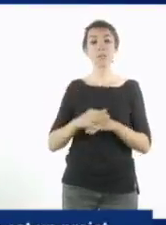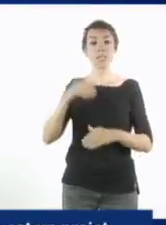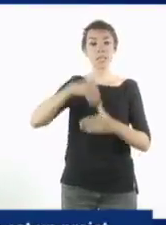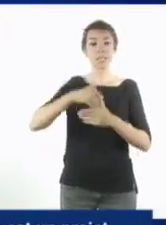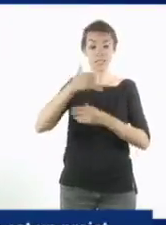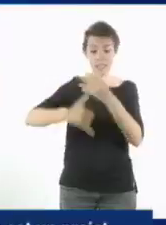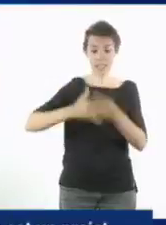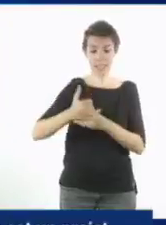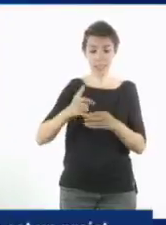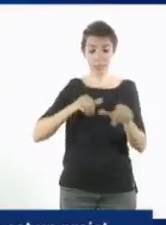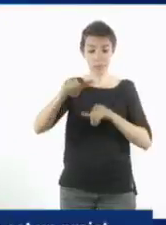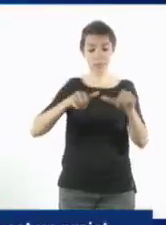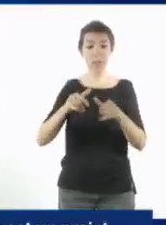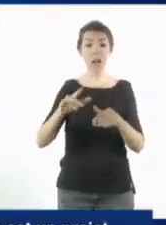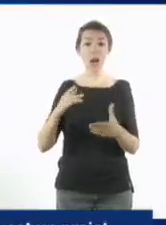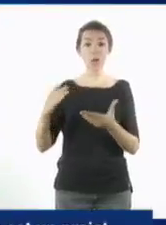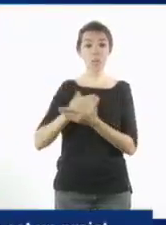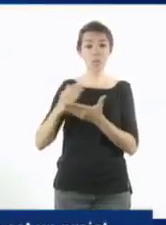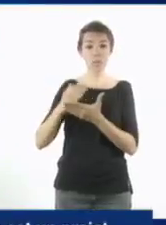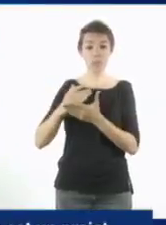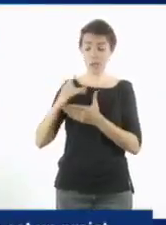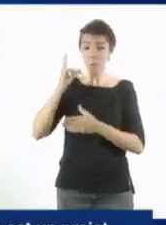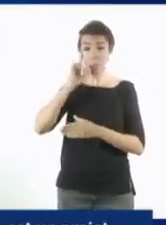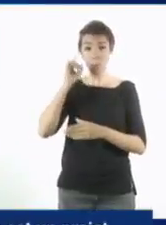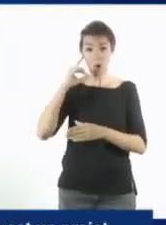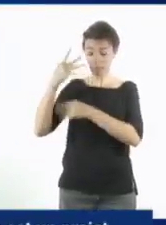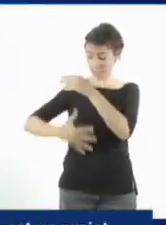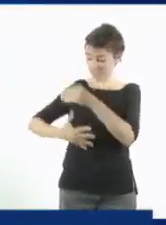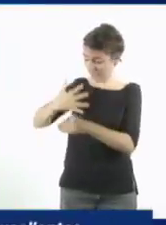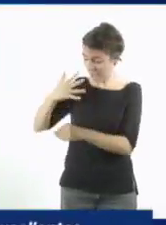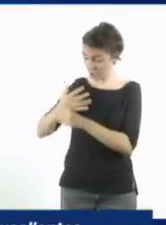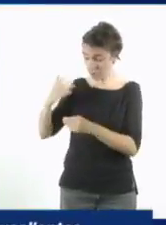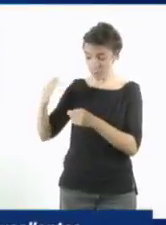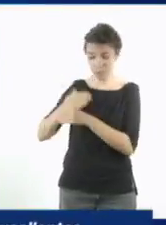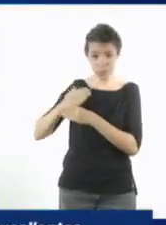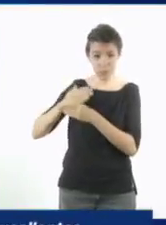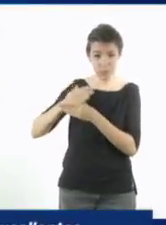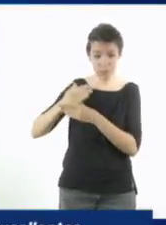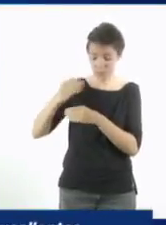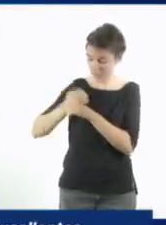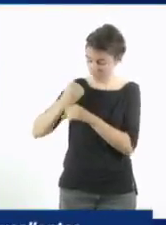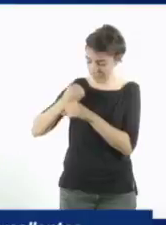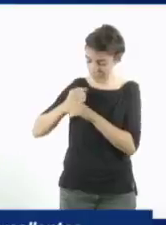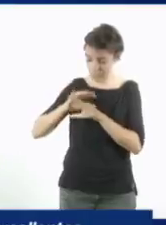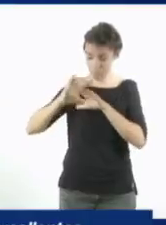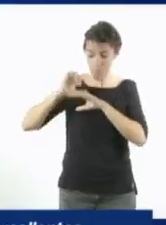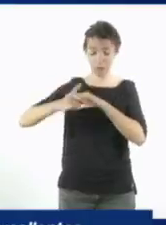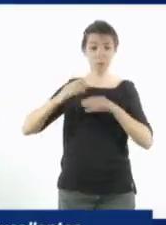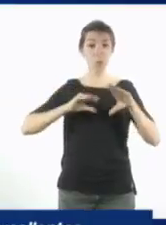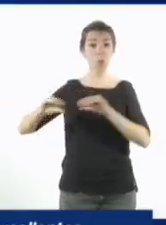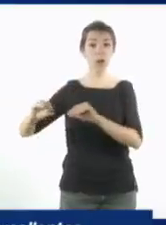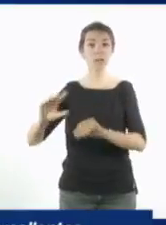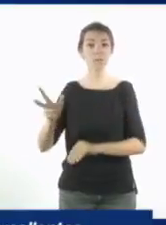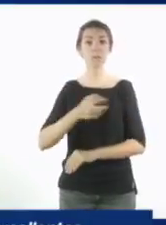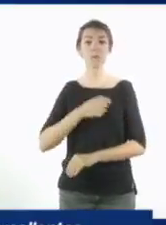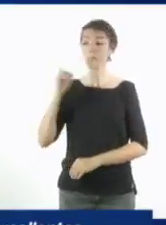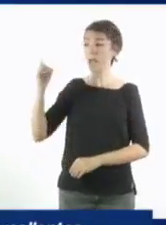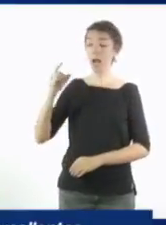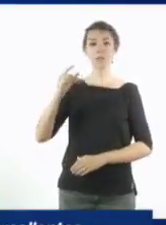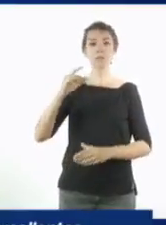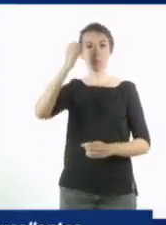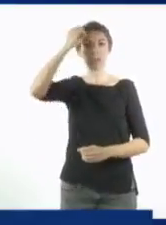un projet enfin concrétisé après plus de cinq ans de travail. Pour l'instant, les prévisions sont excellentes. Le programme s déroulé pratiquement